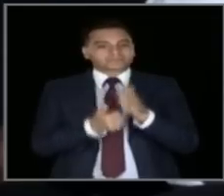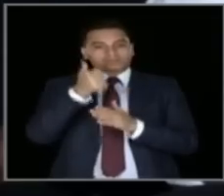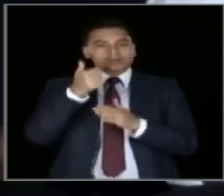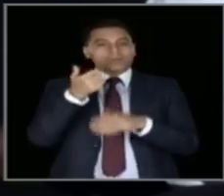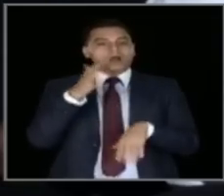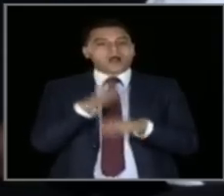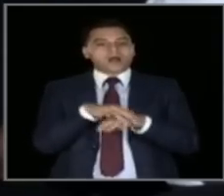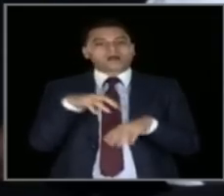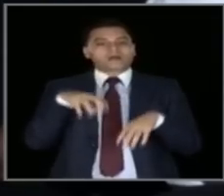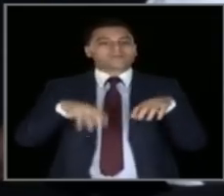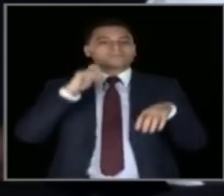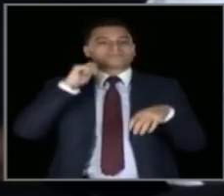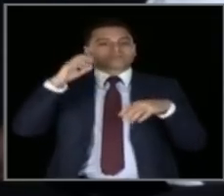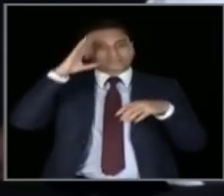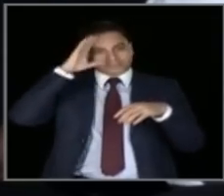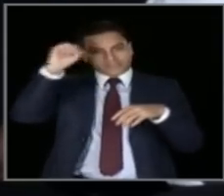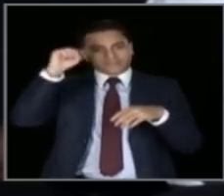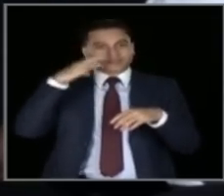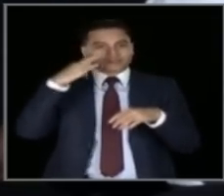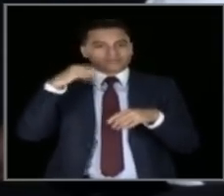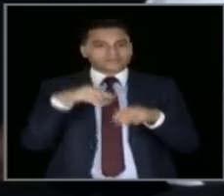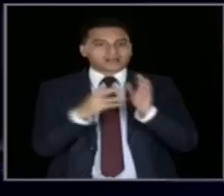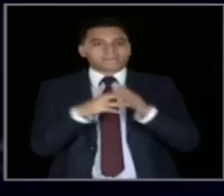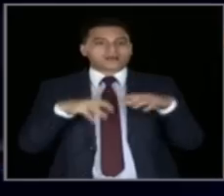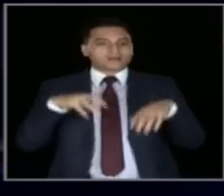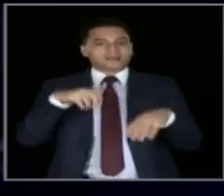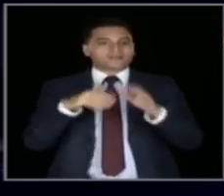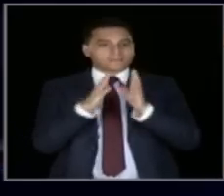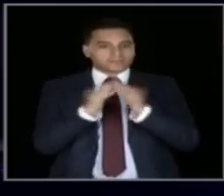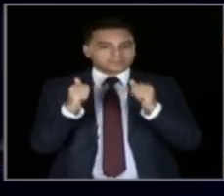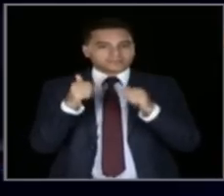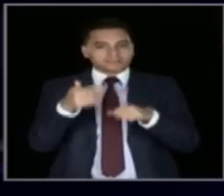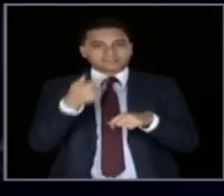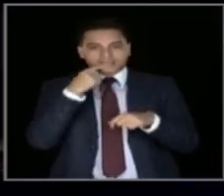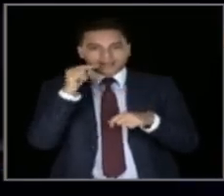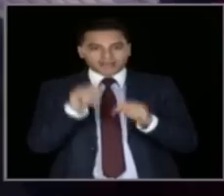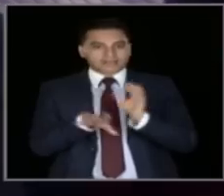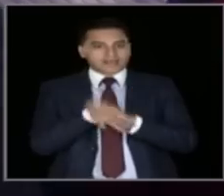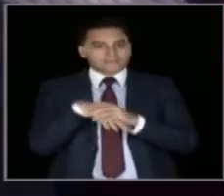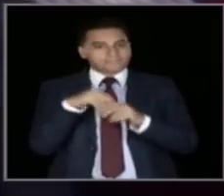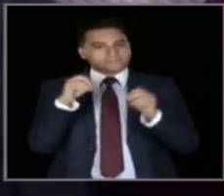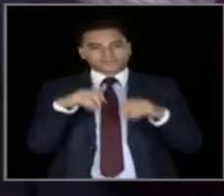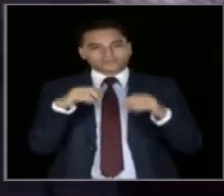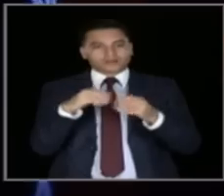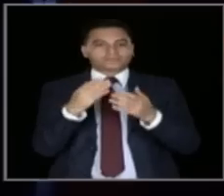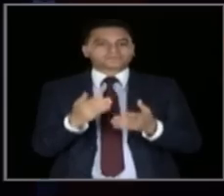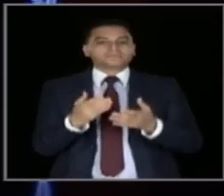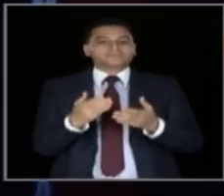مستوى الجمهورية، وتعينت سفيراً للنوايا الحسنة بالجامعات المصرية السنة دي. ما شاء الله.